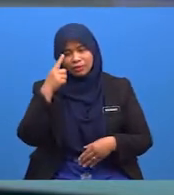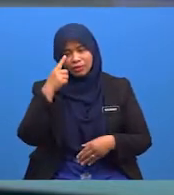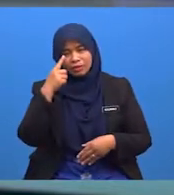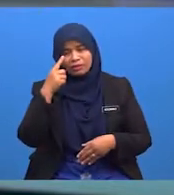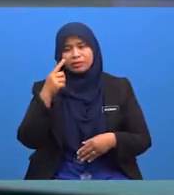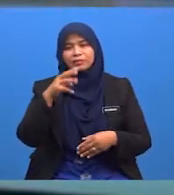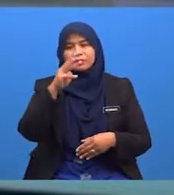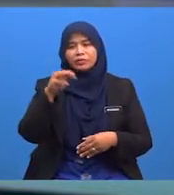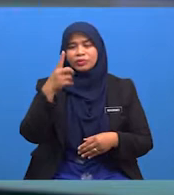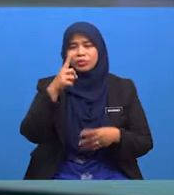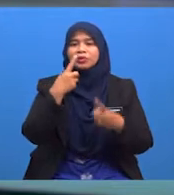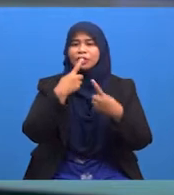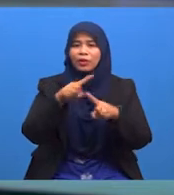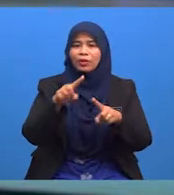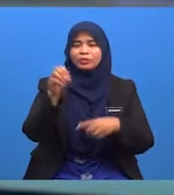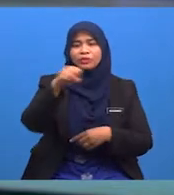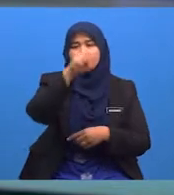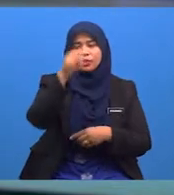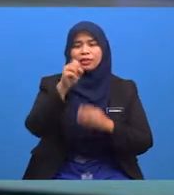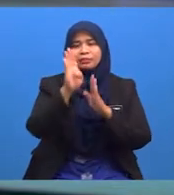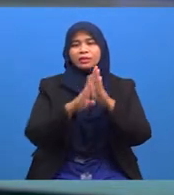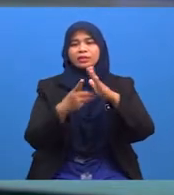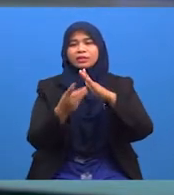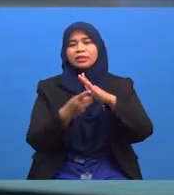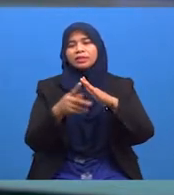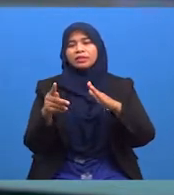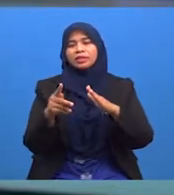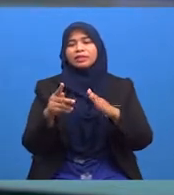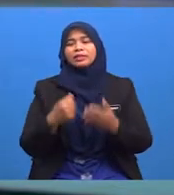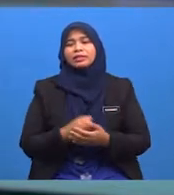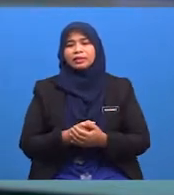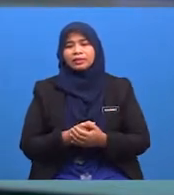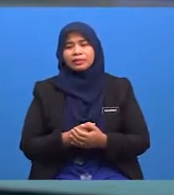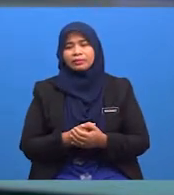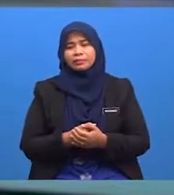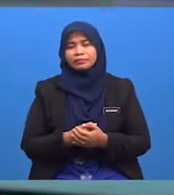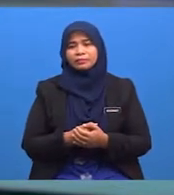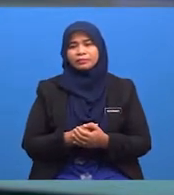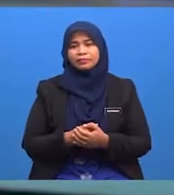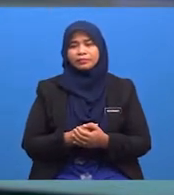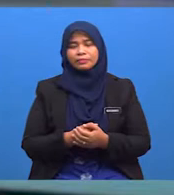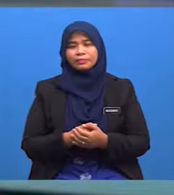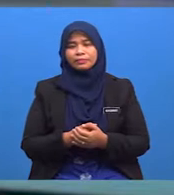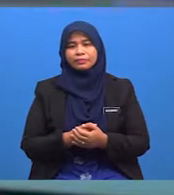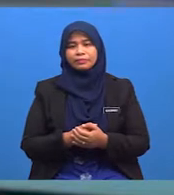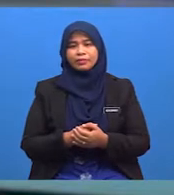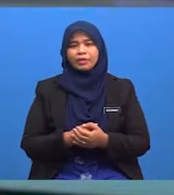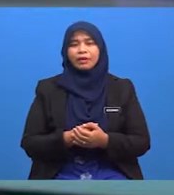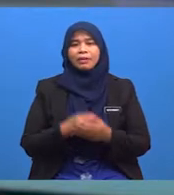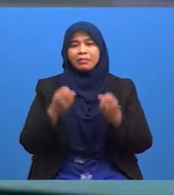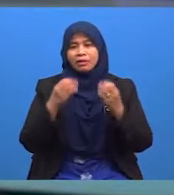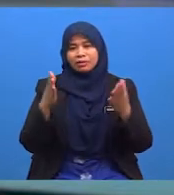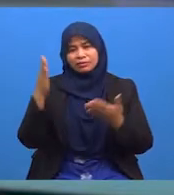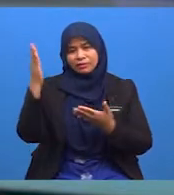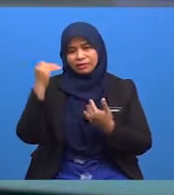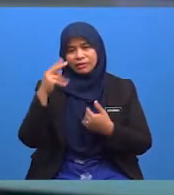murid-murid untuk menjawab soalan berdasarkan kandungan pembelajaran kita sebentar tadi.